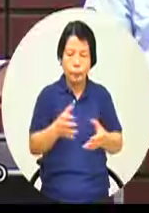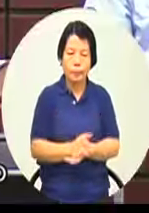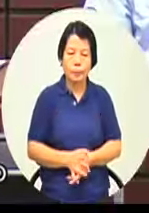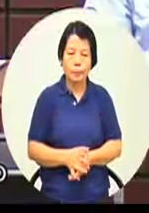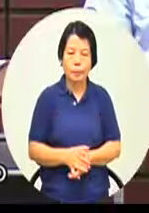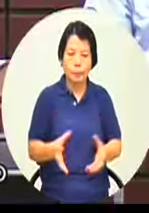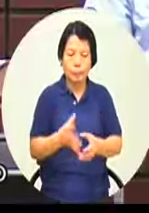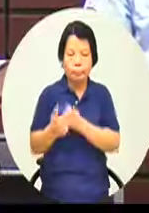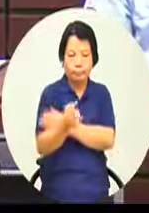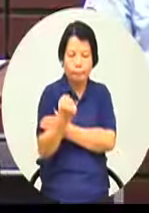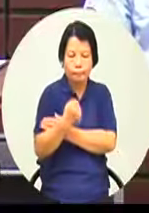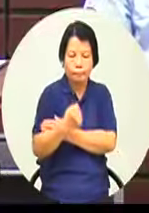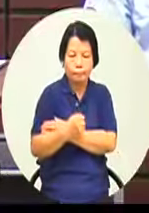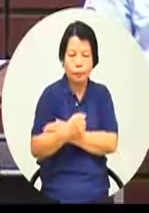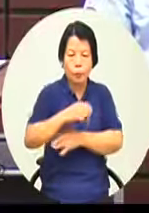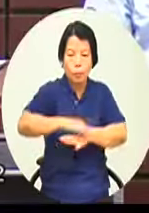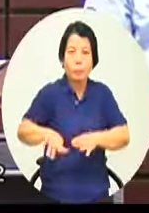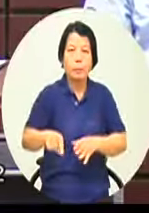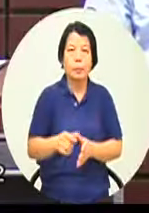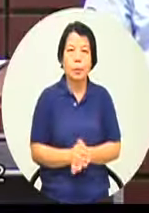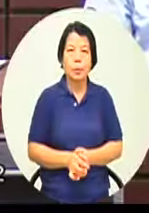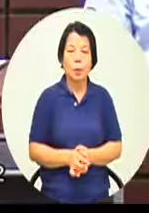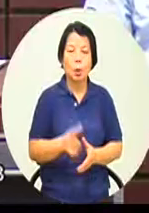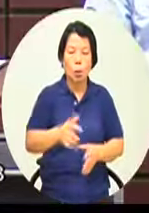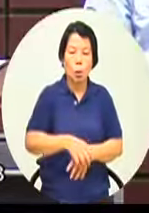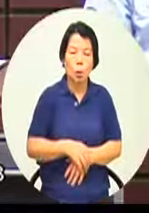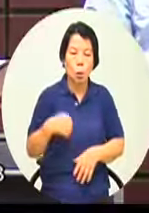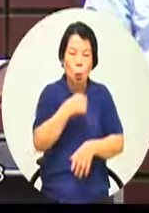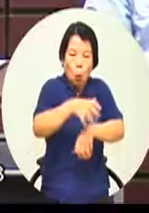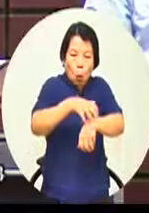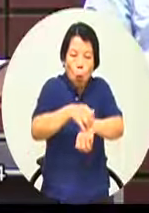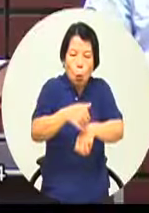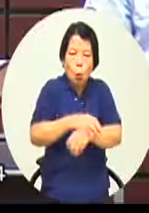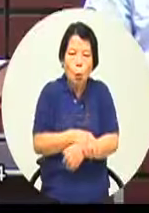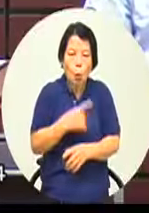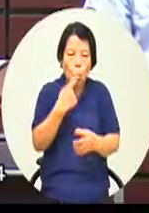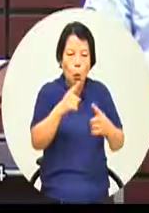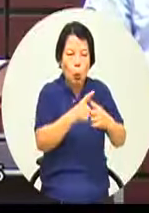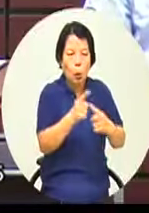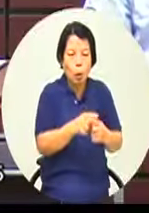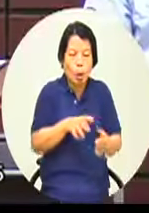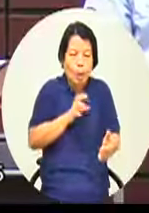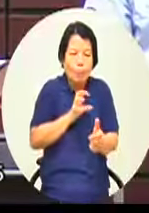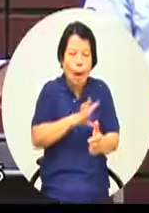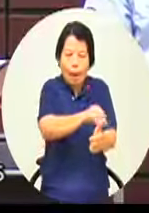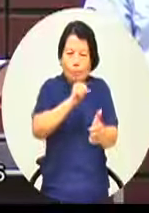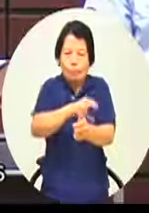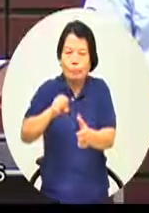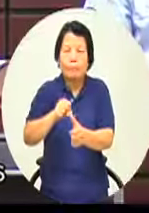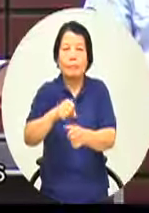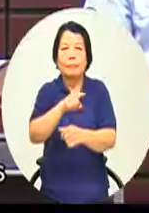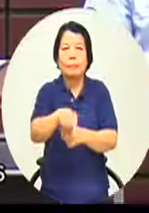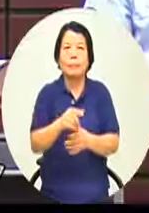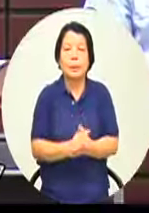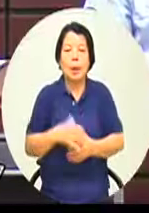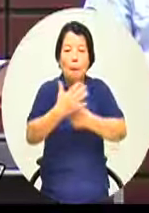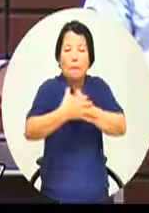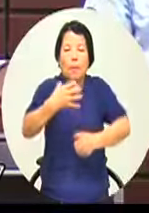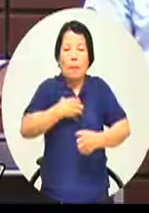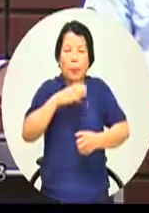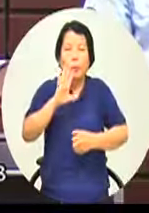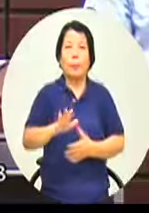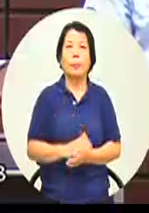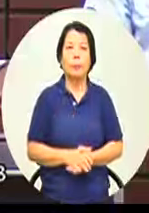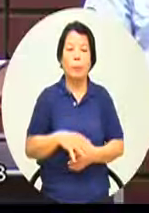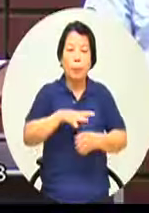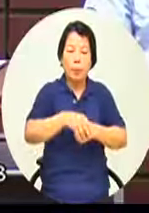合作。那另外在这个整个就猕猴攻击人类的部分呢，那么我们寿山国家公园也有一个保险制度哈，